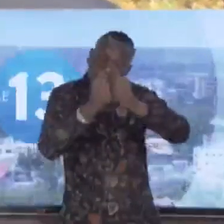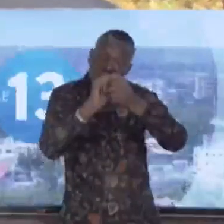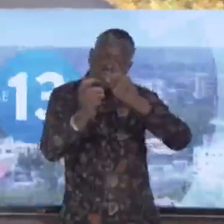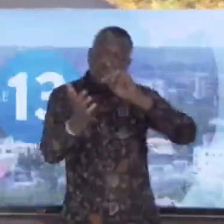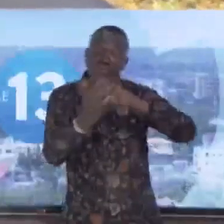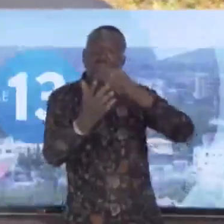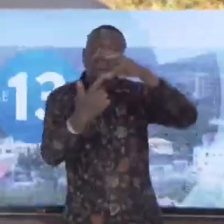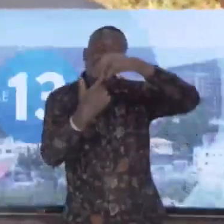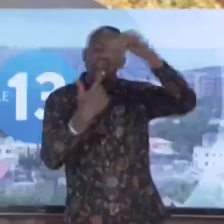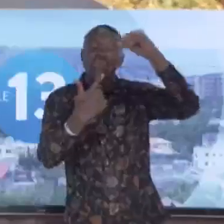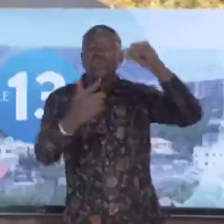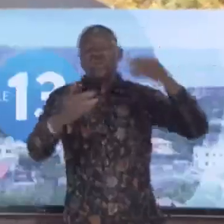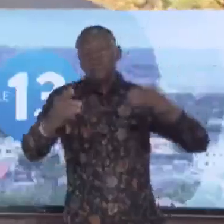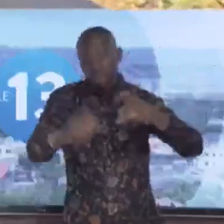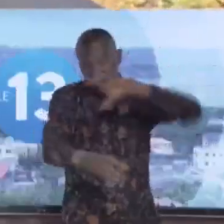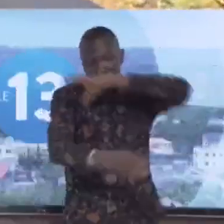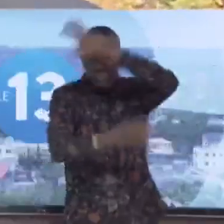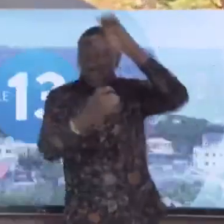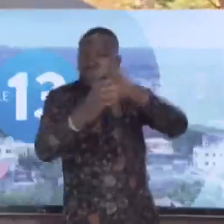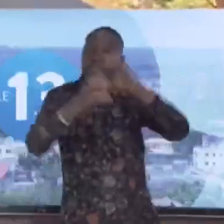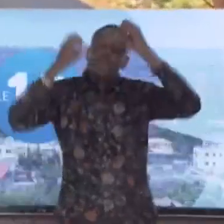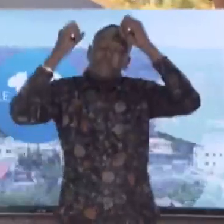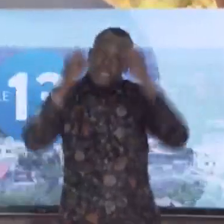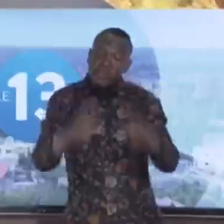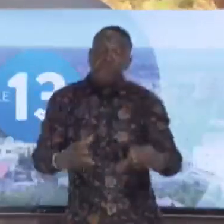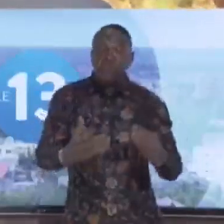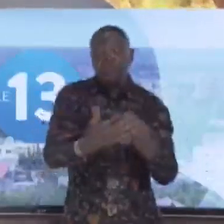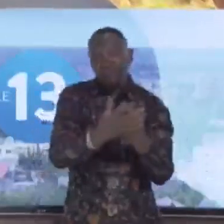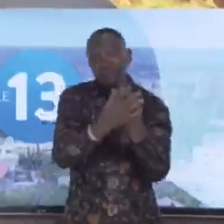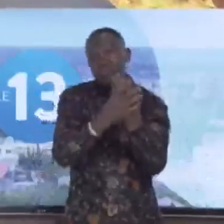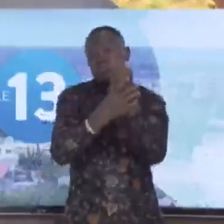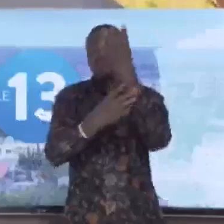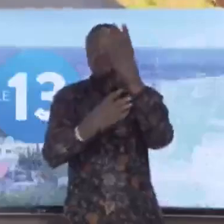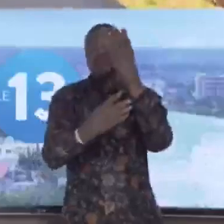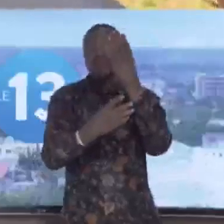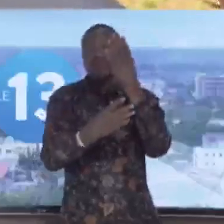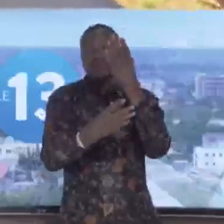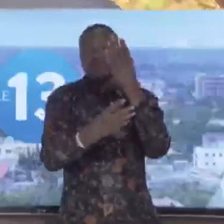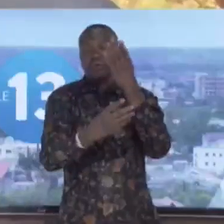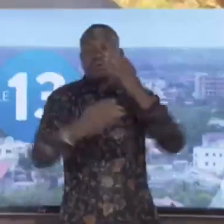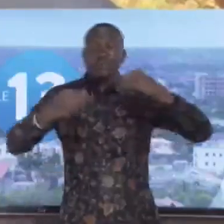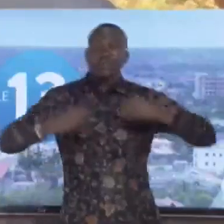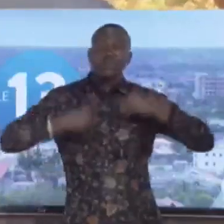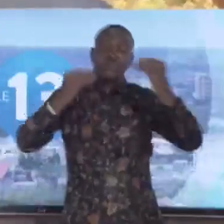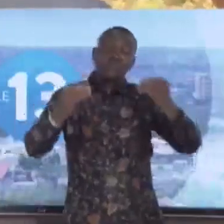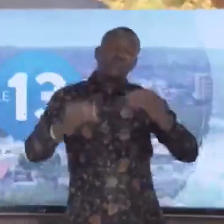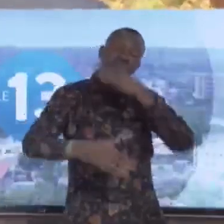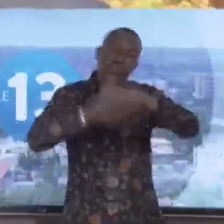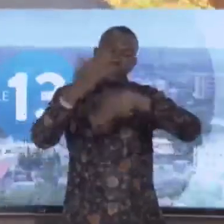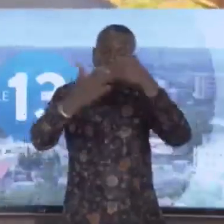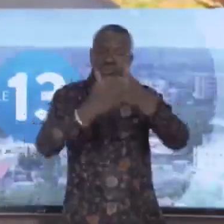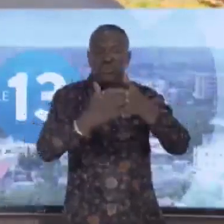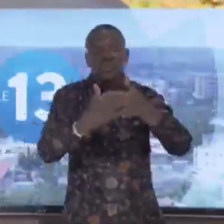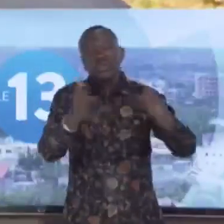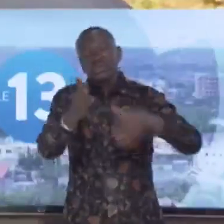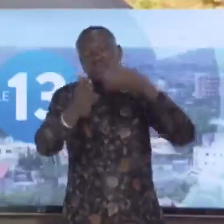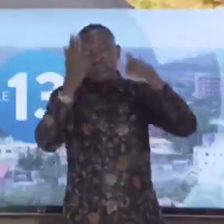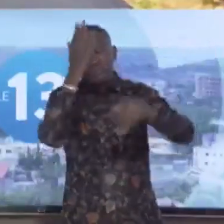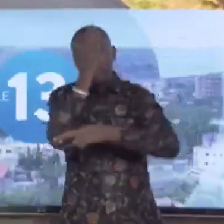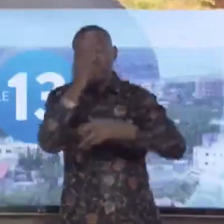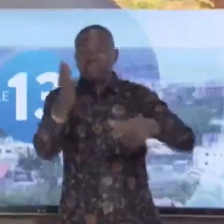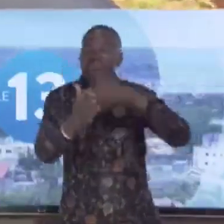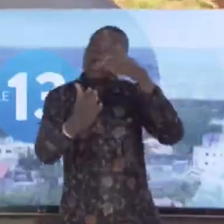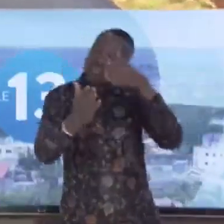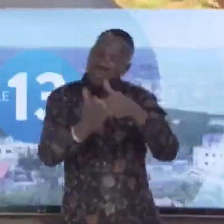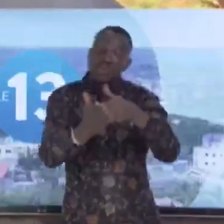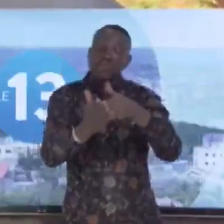essentiels contribue énormément à la promotion de la santé pour tous dans la région du centre. Il était tout à fait normal